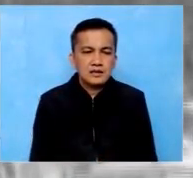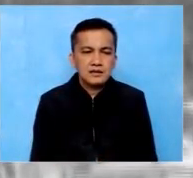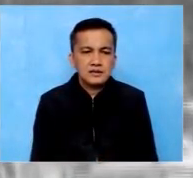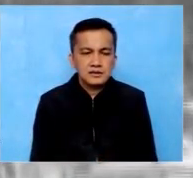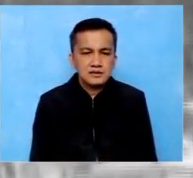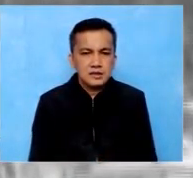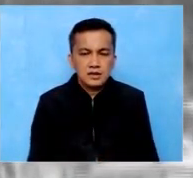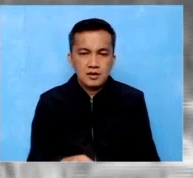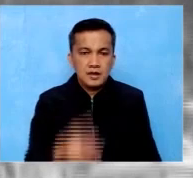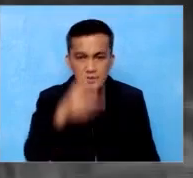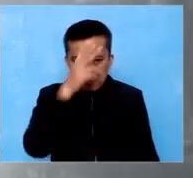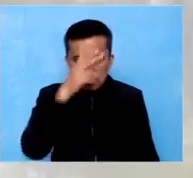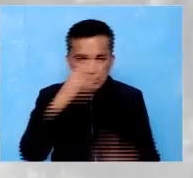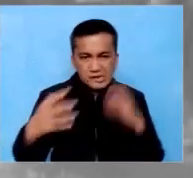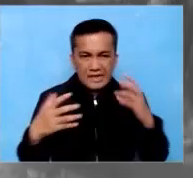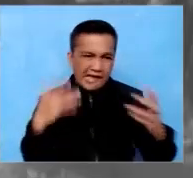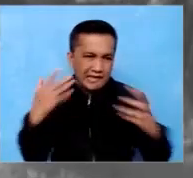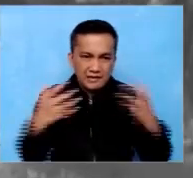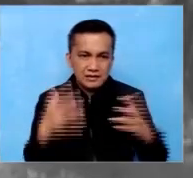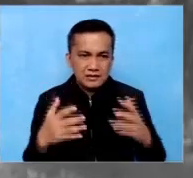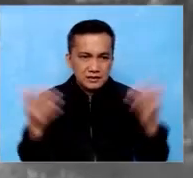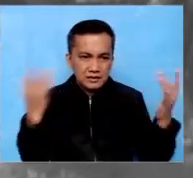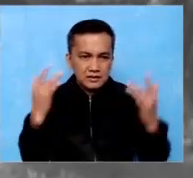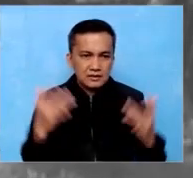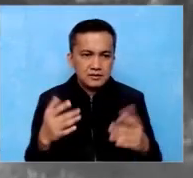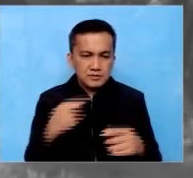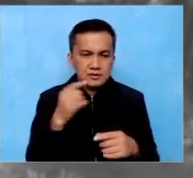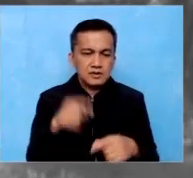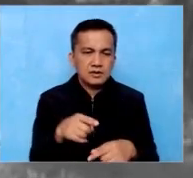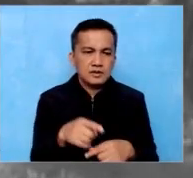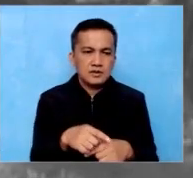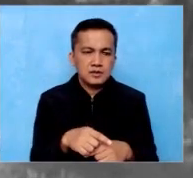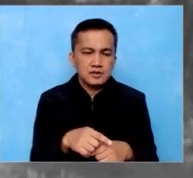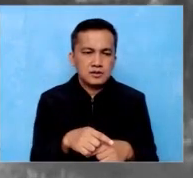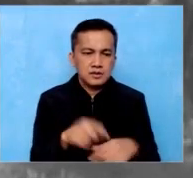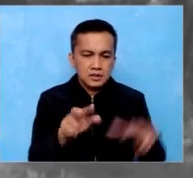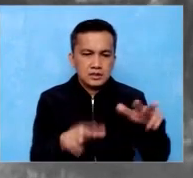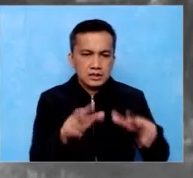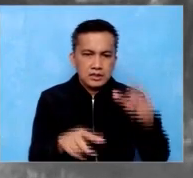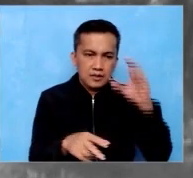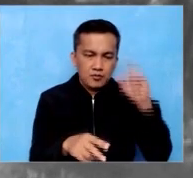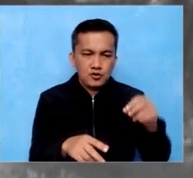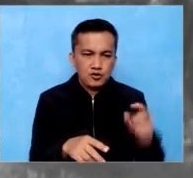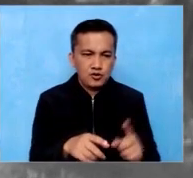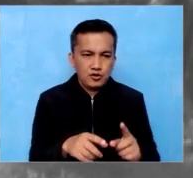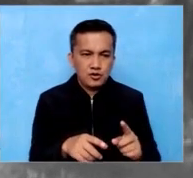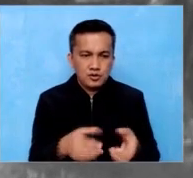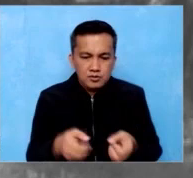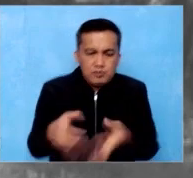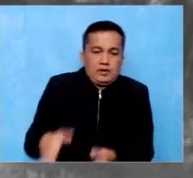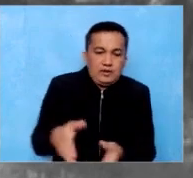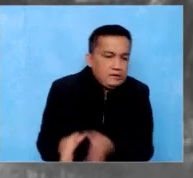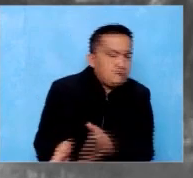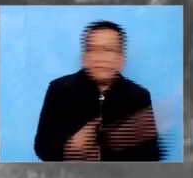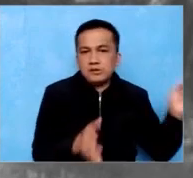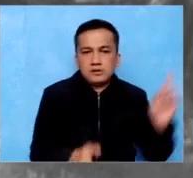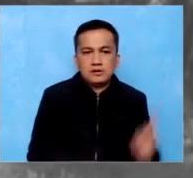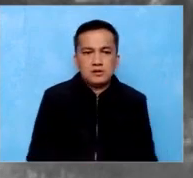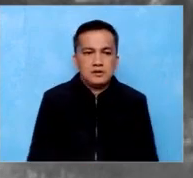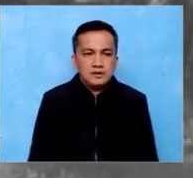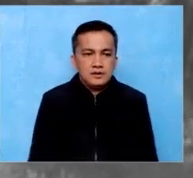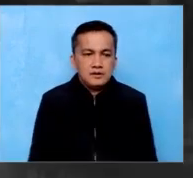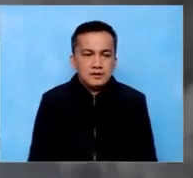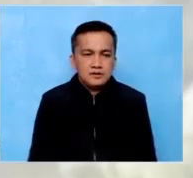nagpumiglas ang manok at nag-ingay. Dahil dyan, nataranta ang lalaki at nabitiwan ang manok. Wala na siyang nagawa